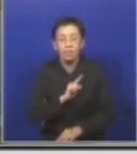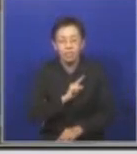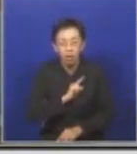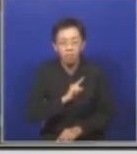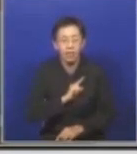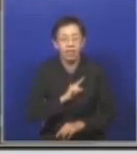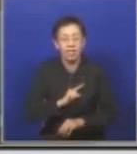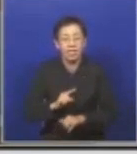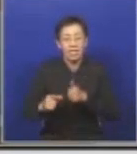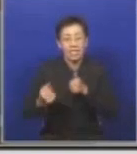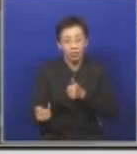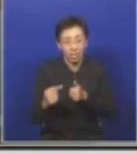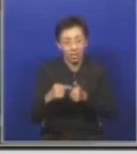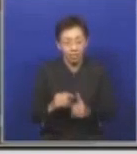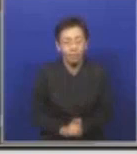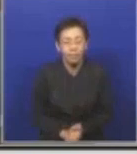ไปธนาคารแห่งประเทศไทยรัฐบาลเป็นลูกหนี้แต่สุดท้ายจริงๆแล้วใครได้ประโยชน์